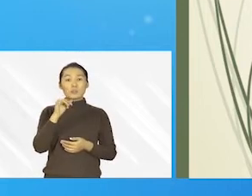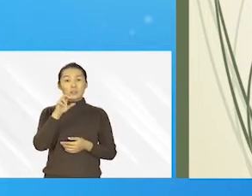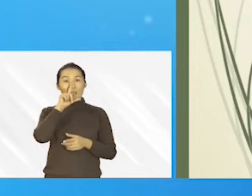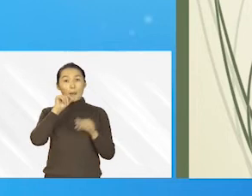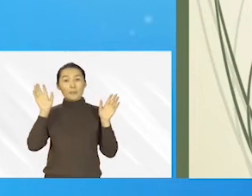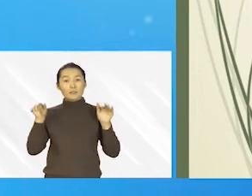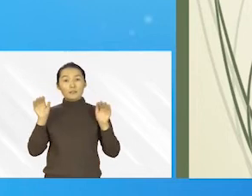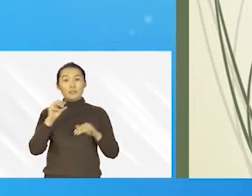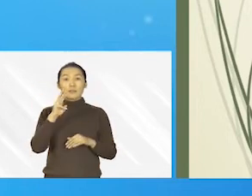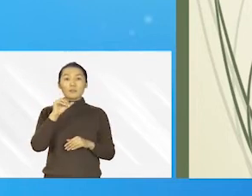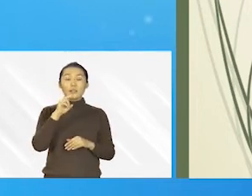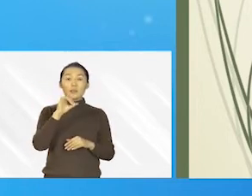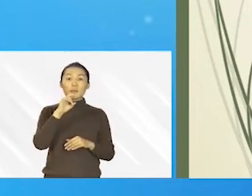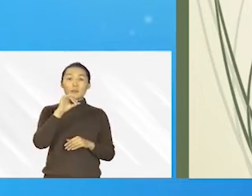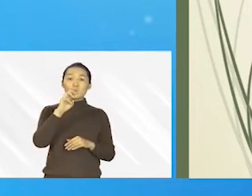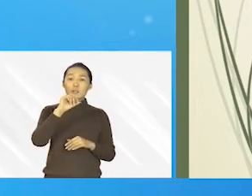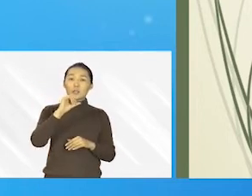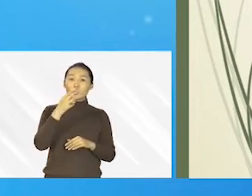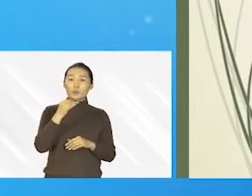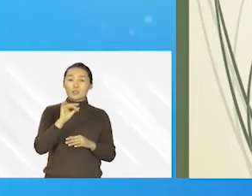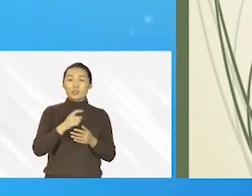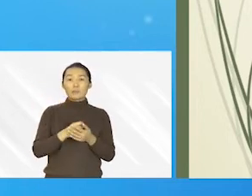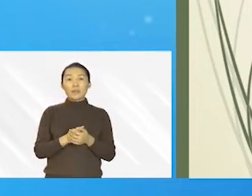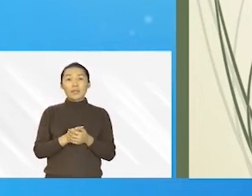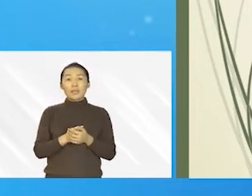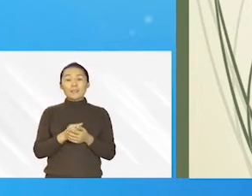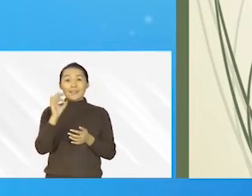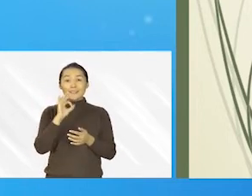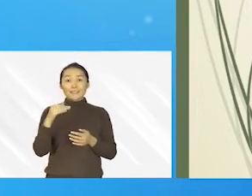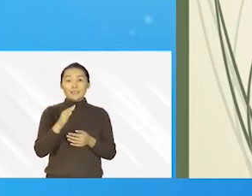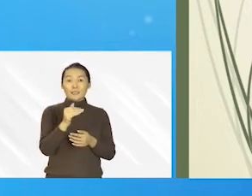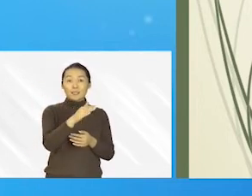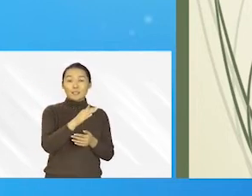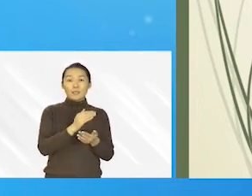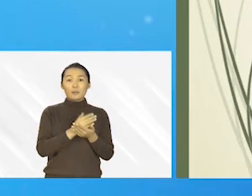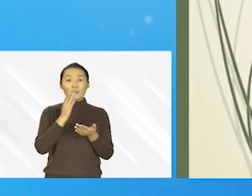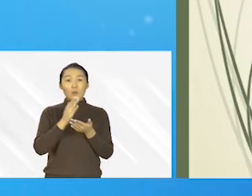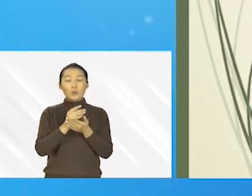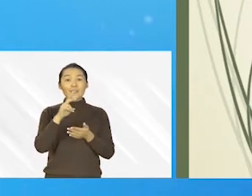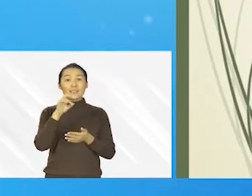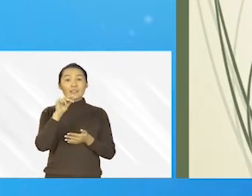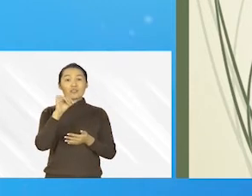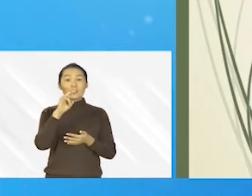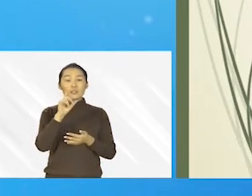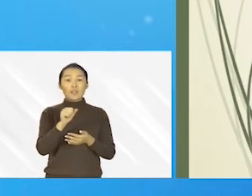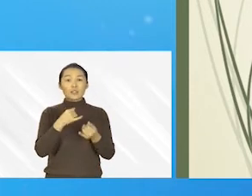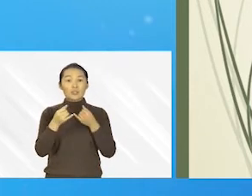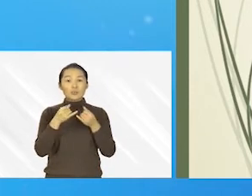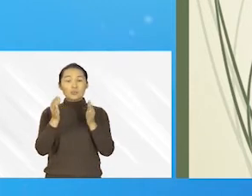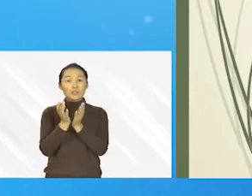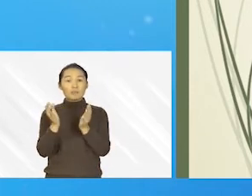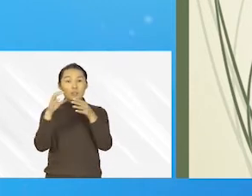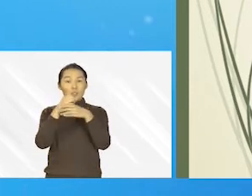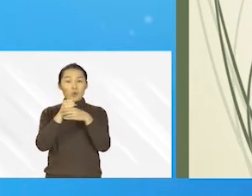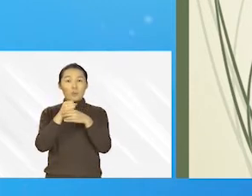и млекопитающих. Так из икринки рыбы выходит личинка с желточным мешком. Она развивается в